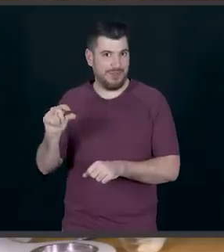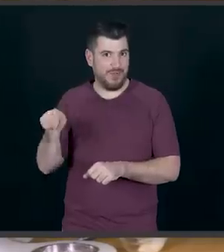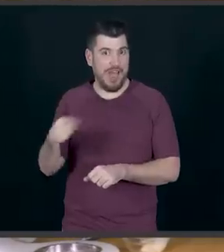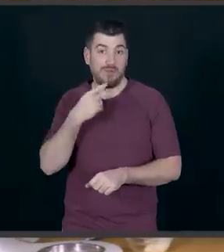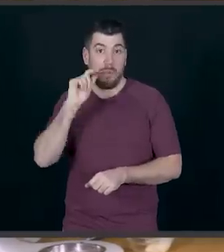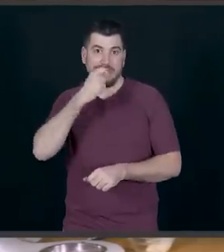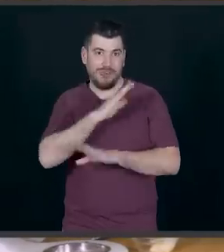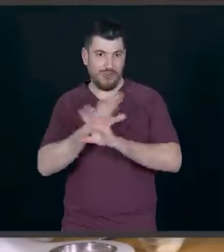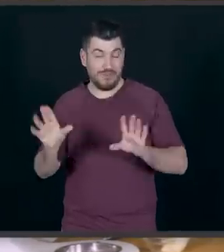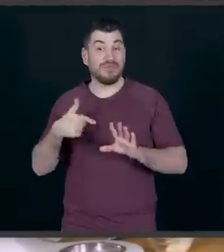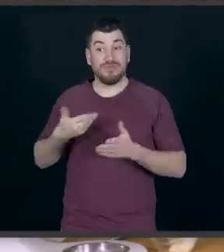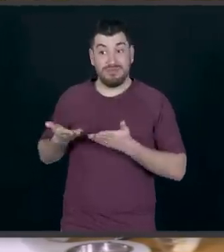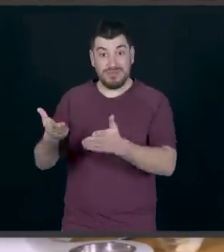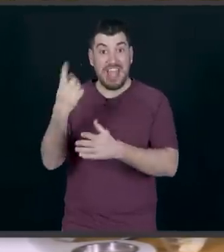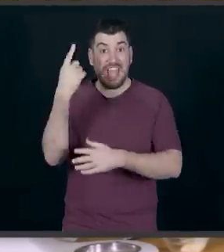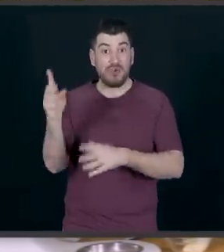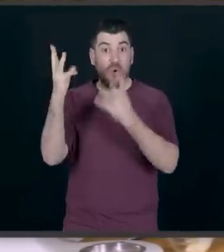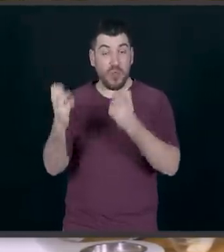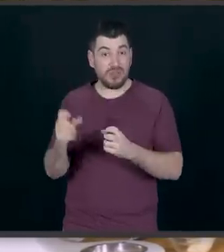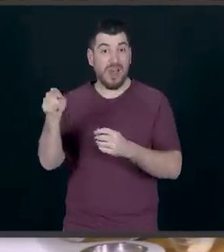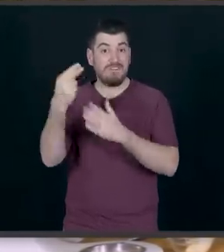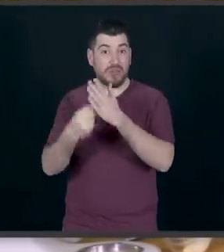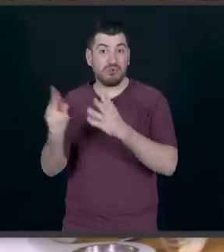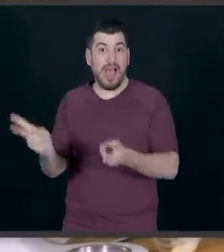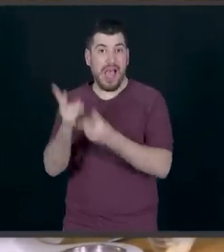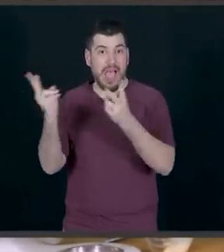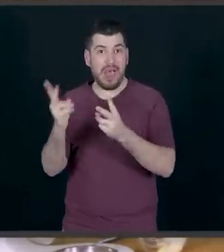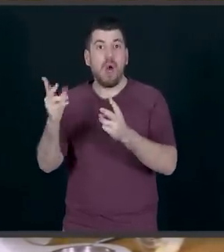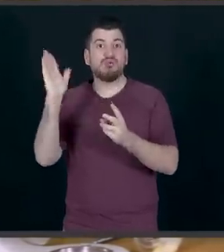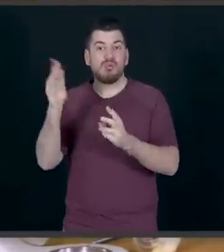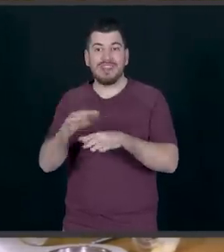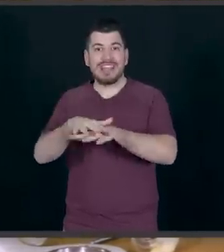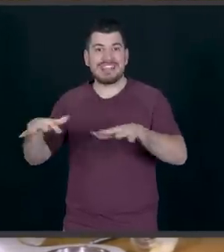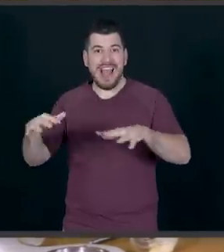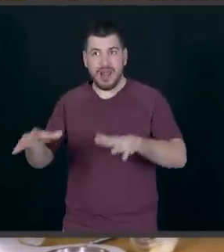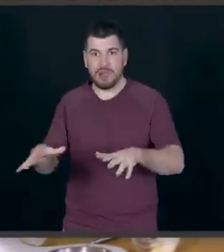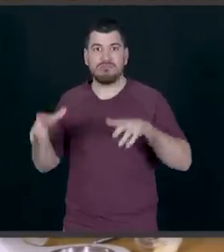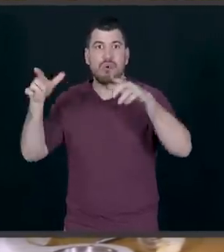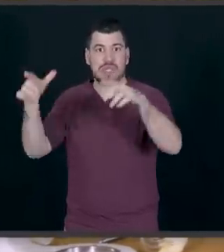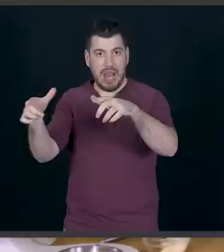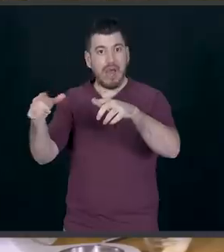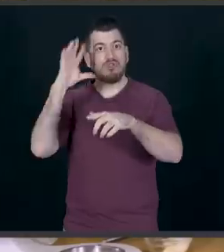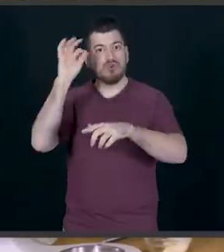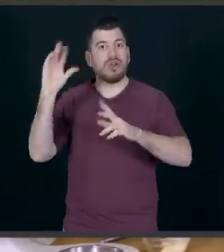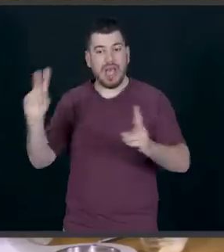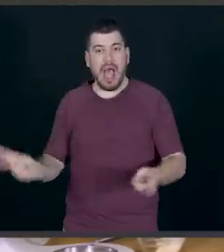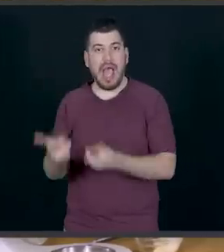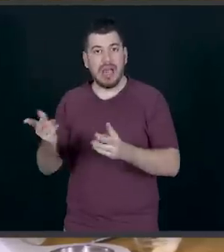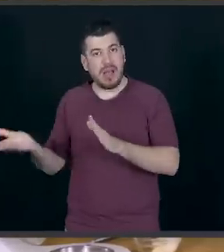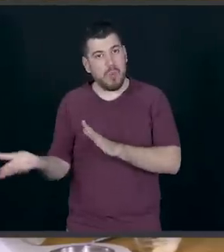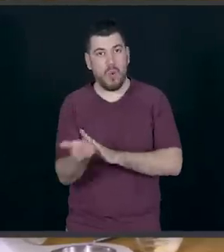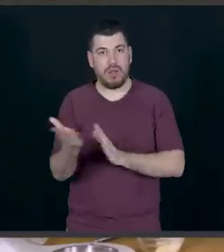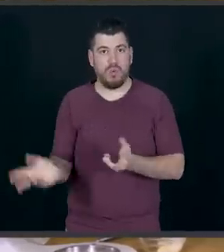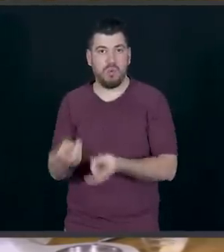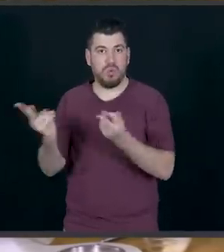Προθερμασμένος ο φούρνος στους 180 βαθμούς στον αέρα, όσο πιο ψηλά γίνεται η σχάρα μας να είναι, για να περνάει από κάτω ο αέρας, ωστόσο